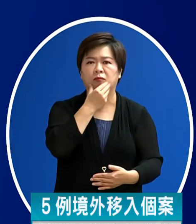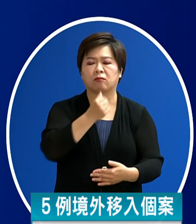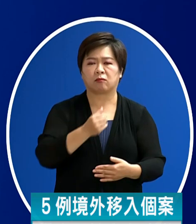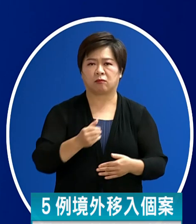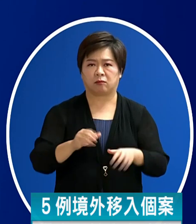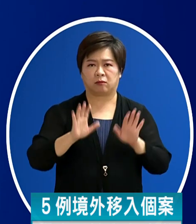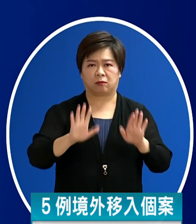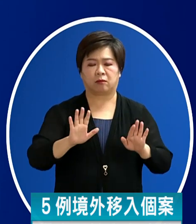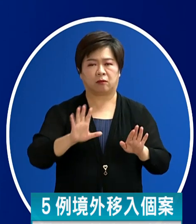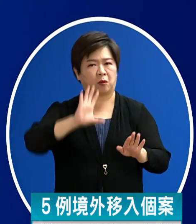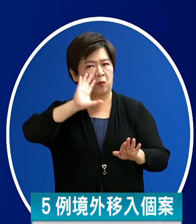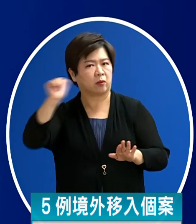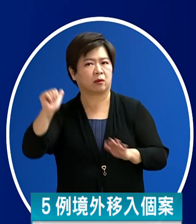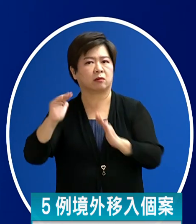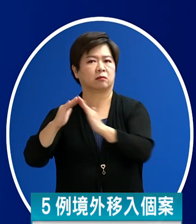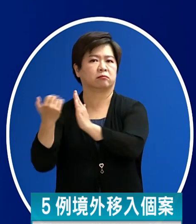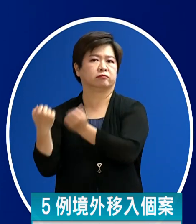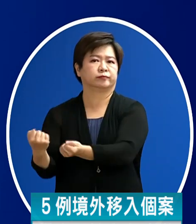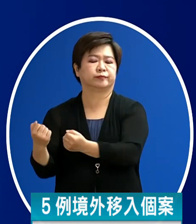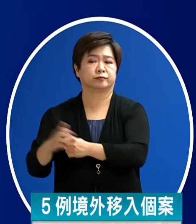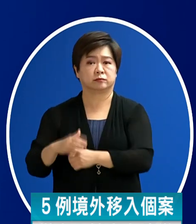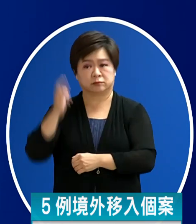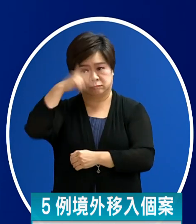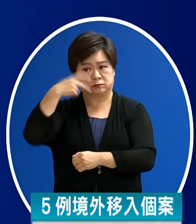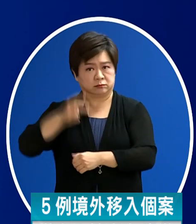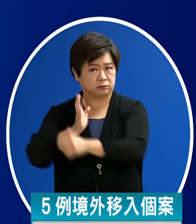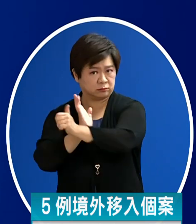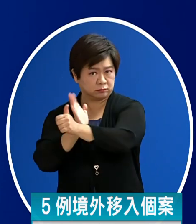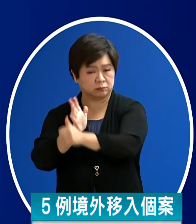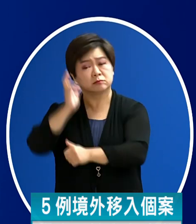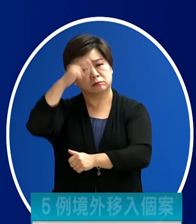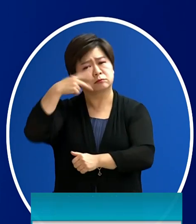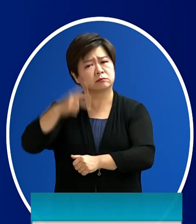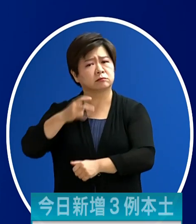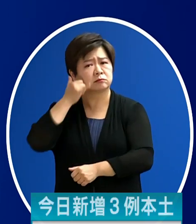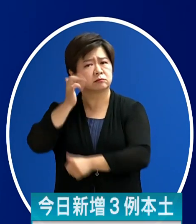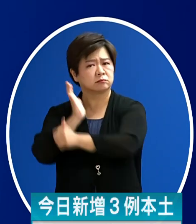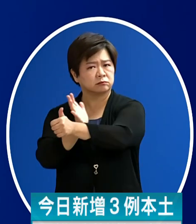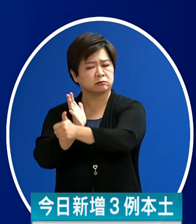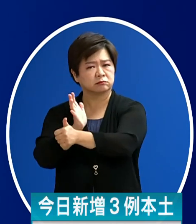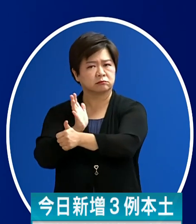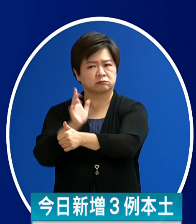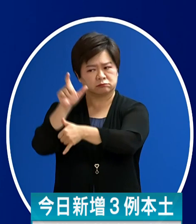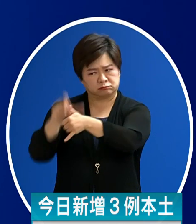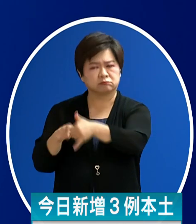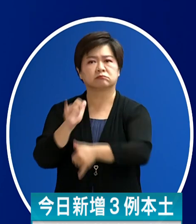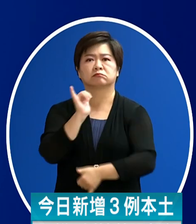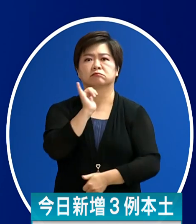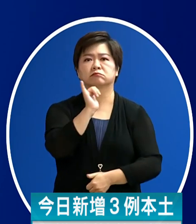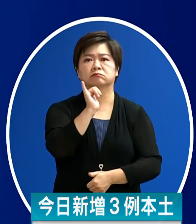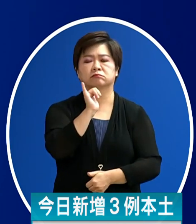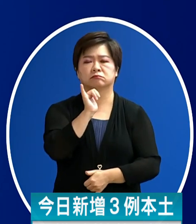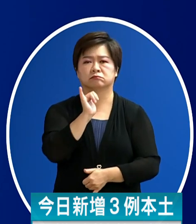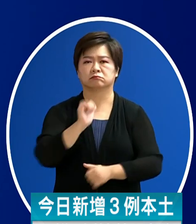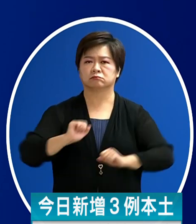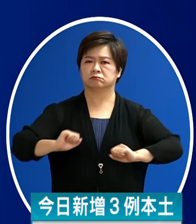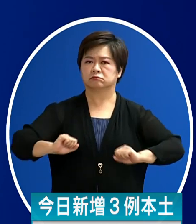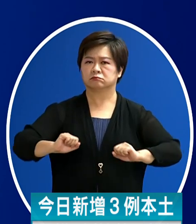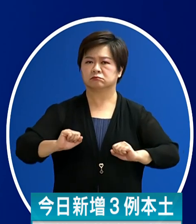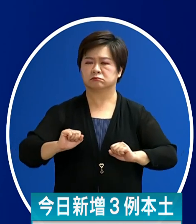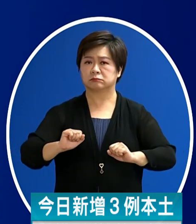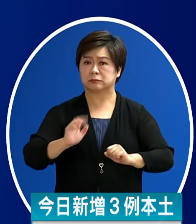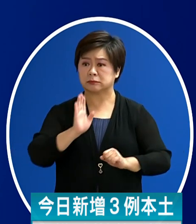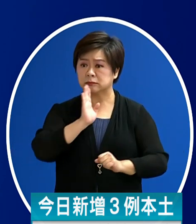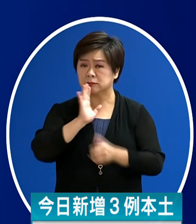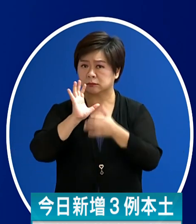经离院返家，那下午还有再联系，今天下午还有再联系，那目前状况是良好，所以到底